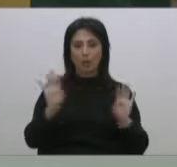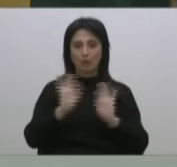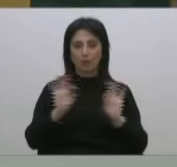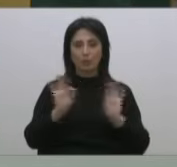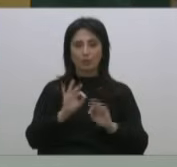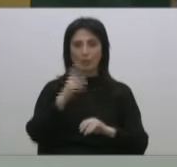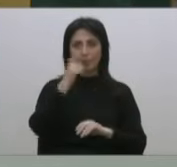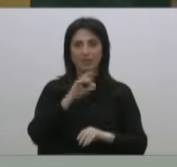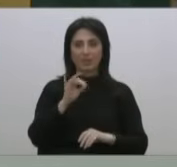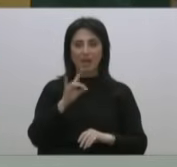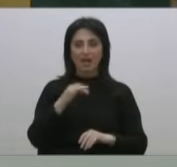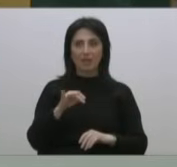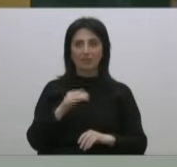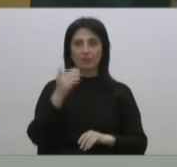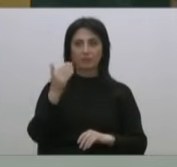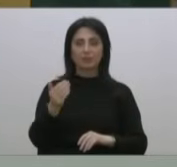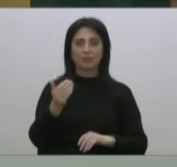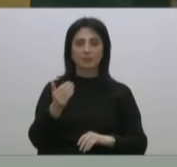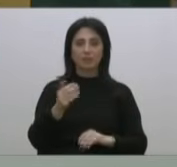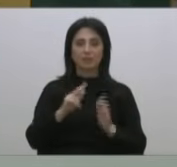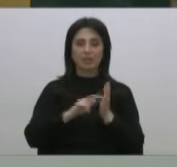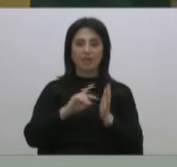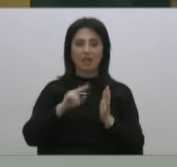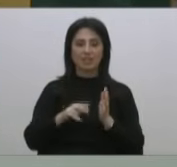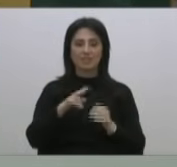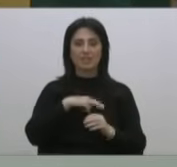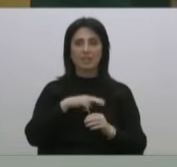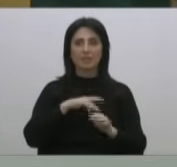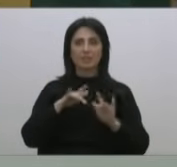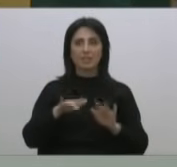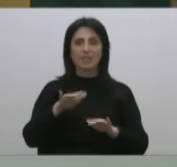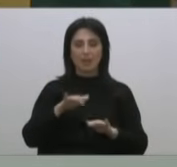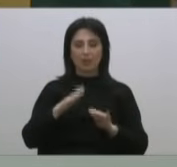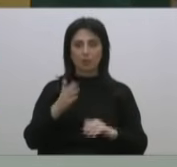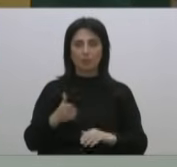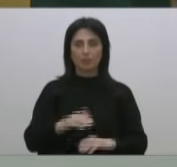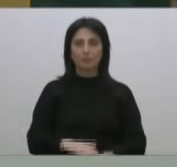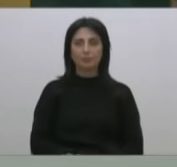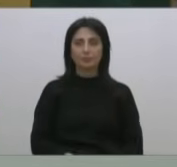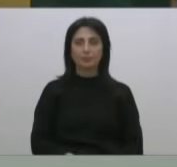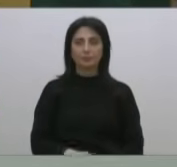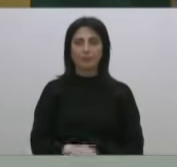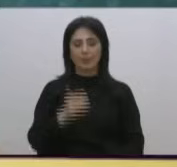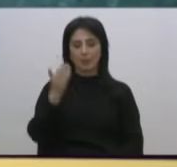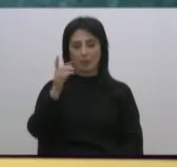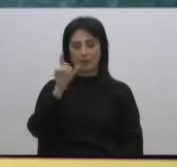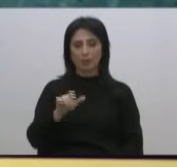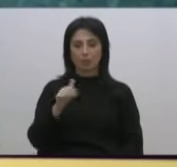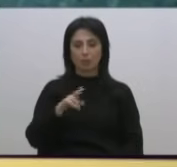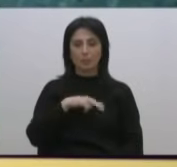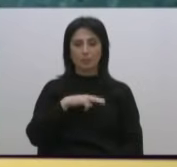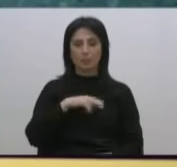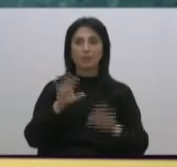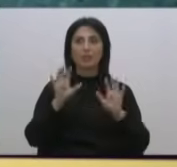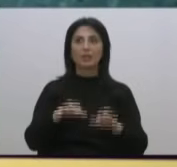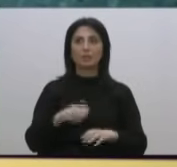გადაუხადო ბატონ ირაკლის მისი 8 წლიანი საპარლამენტო საქმიანობისთვის. Მან როგორც